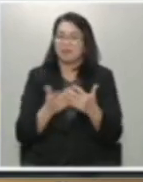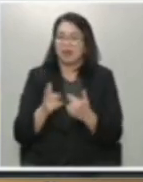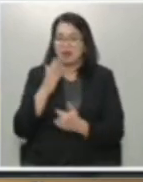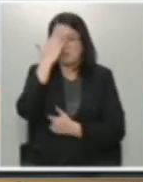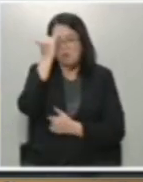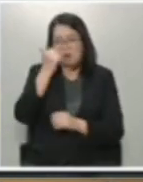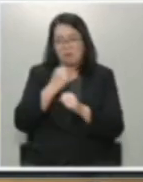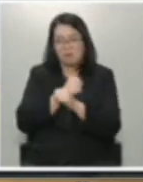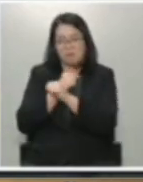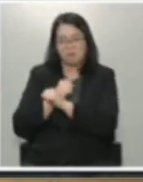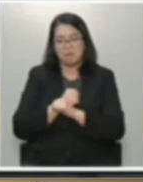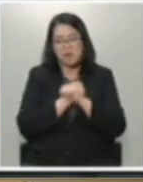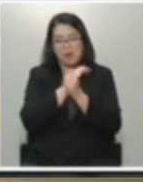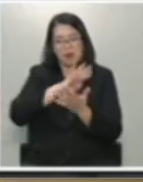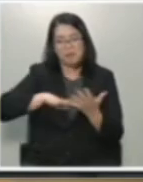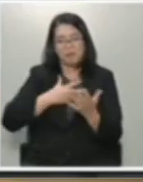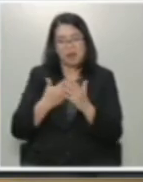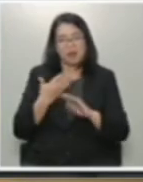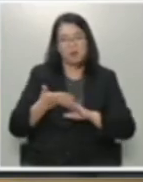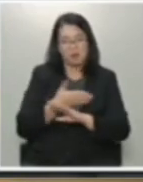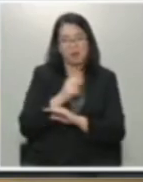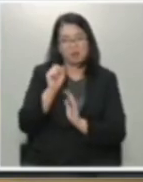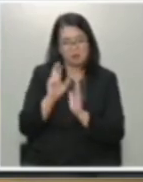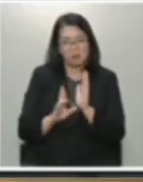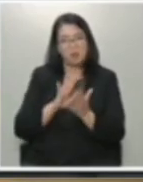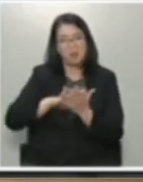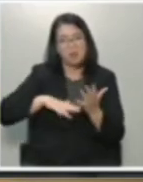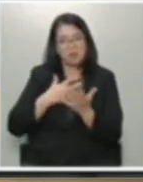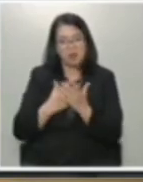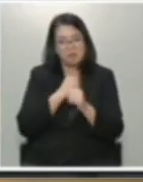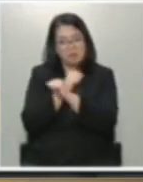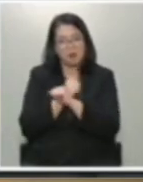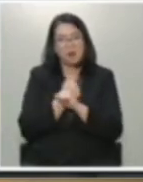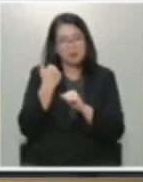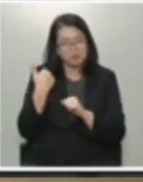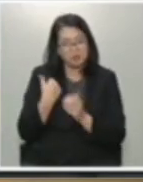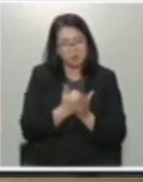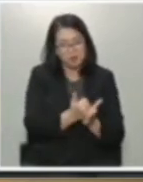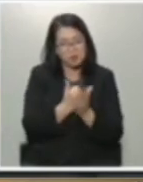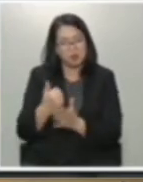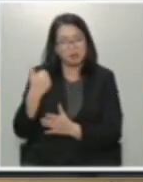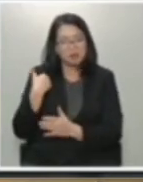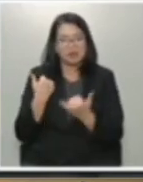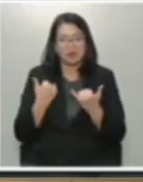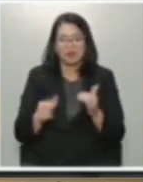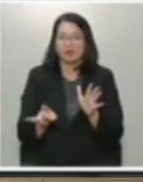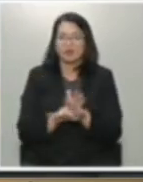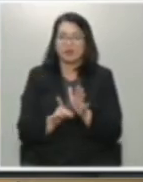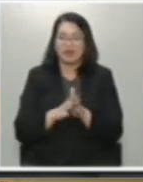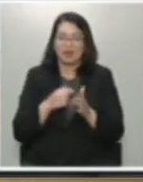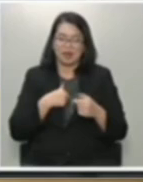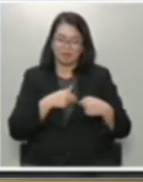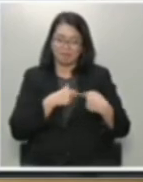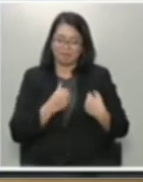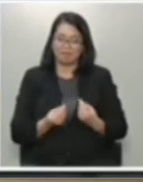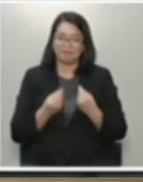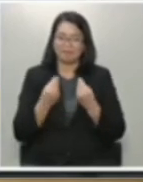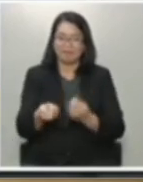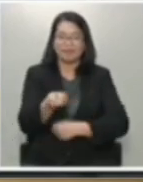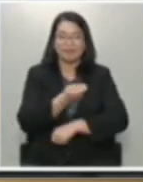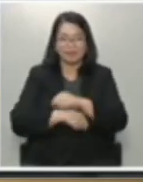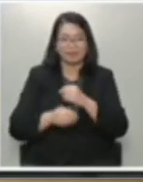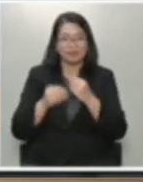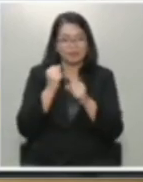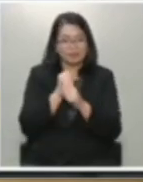ะครับซึ่งทั้งหมดทั้งปวงนี้นะครับสุดท้ายนี้ก็อยากบอกว่าอยากให้กำลังใจนะครับเจ้าที่ที่ปฏิบัติง